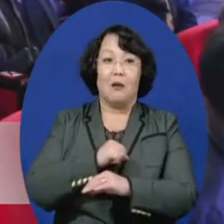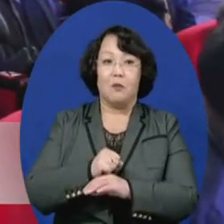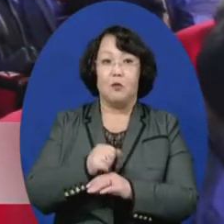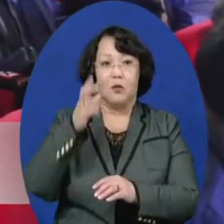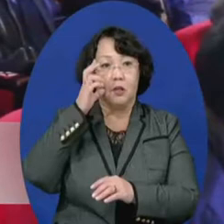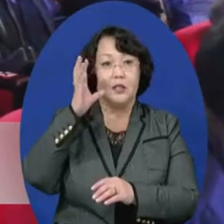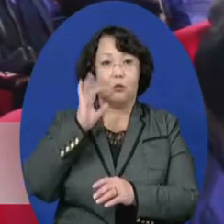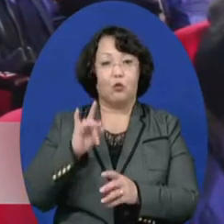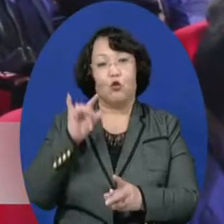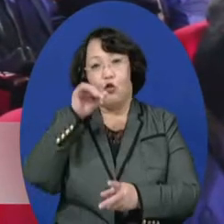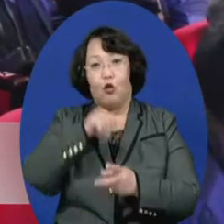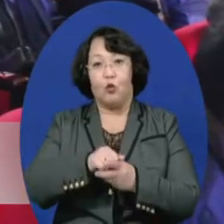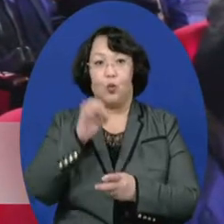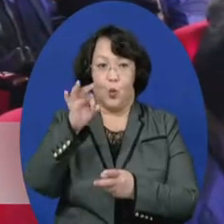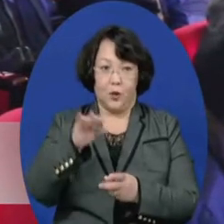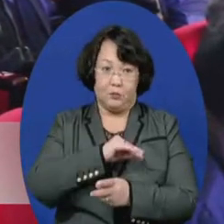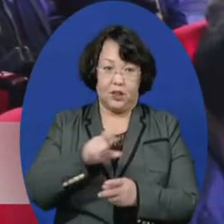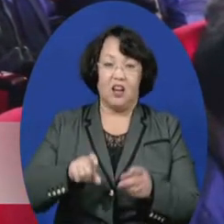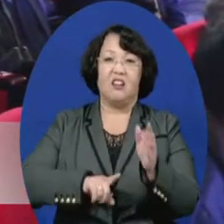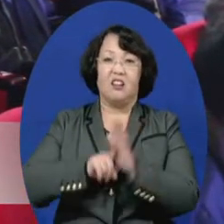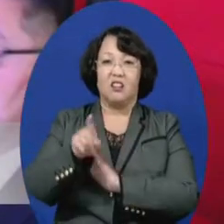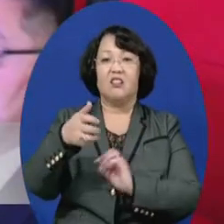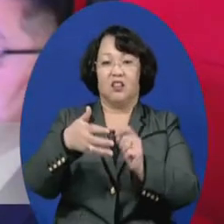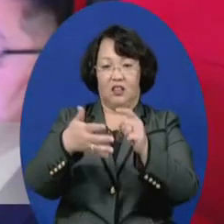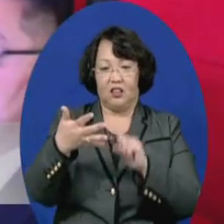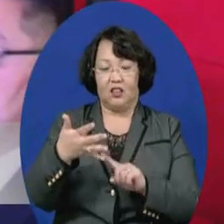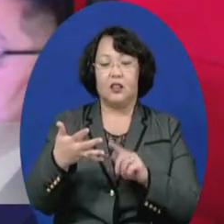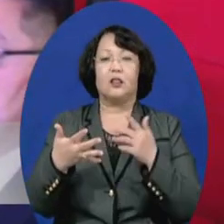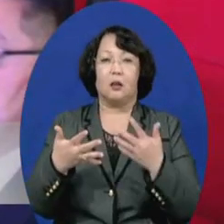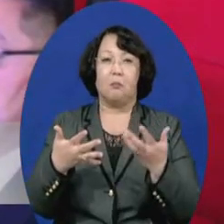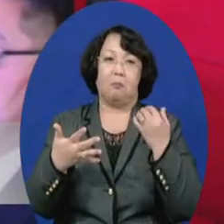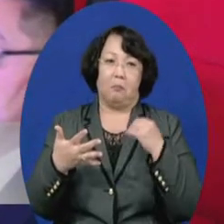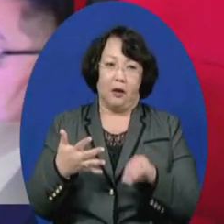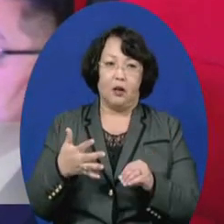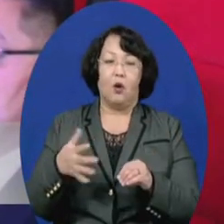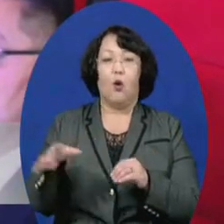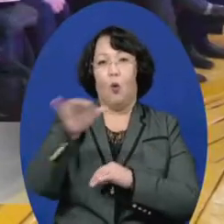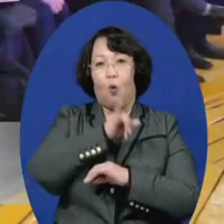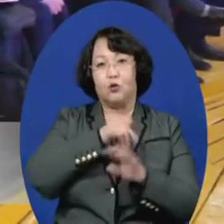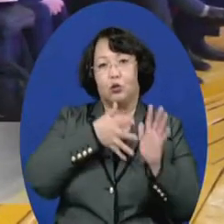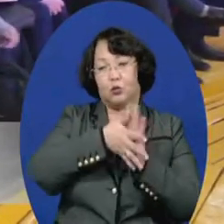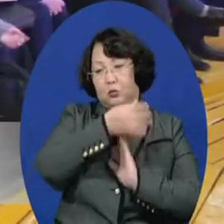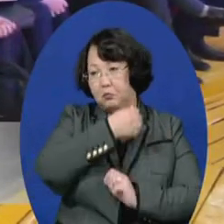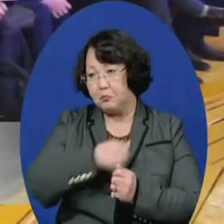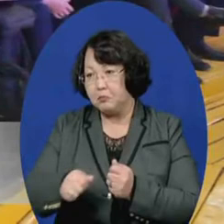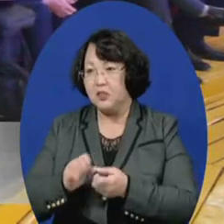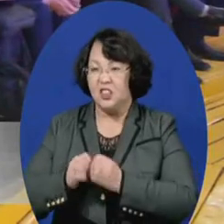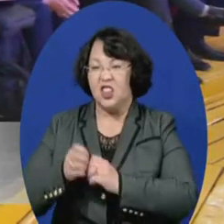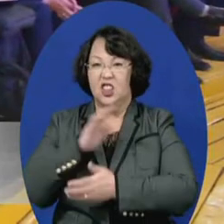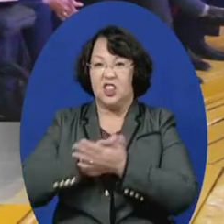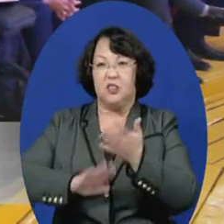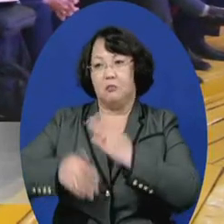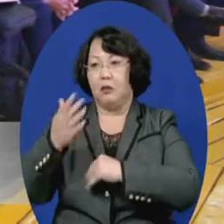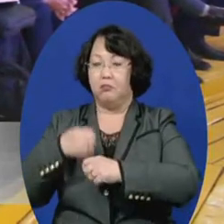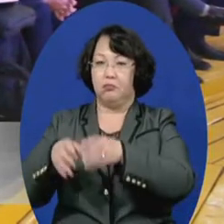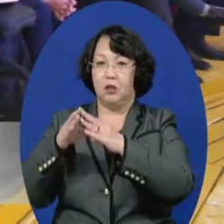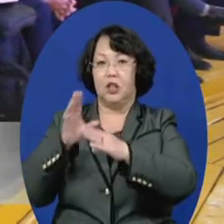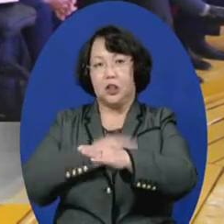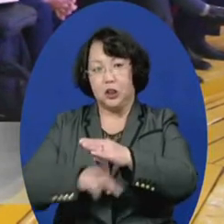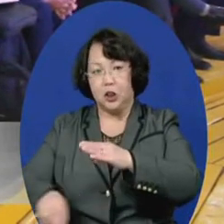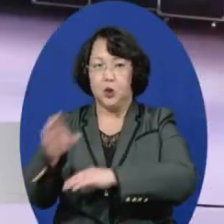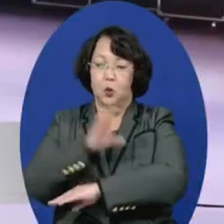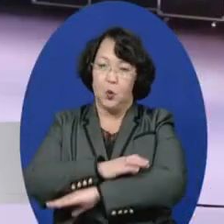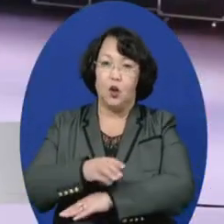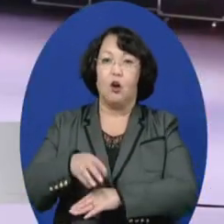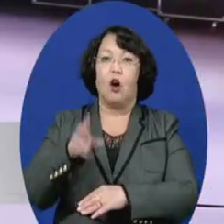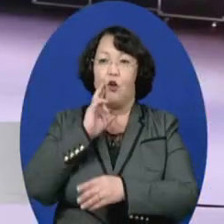оруулалтын хэмжээгээр аймагудаас эхний 5 дугаар байранд орж байна. Харин эх жилийн улсын төсвөөр шинээр баригдаж байгаа сургууль, цэцэрлэгүүдийн ширээ сандал, тоног